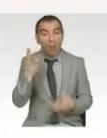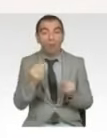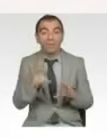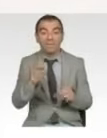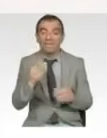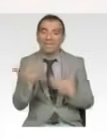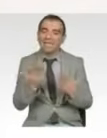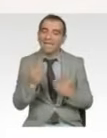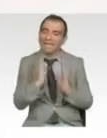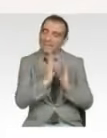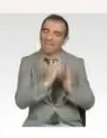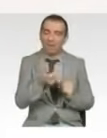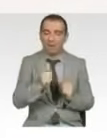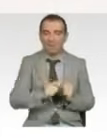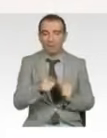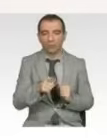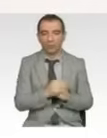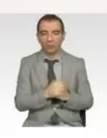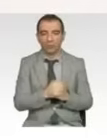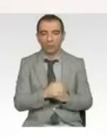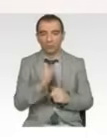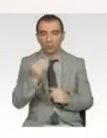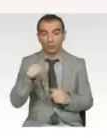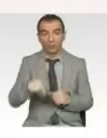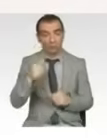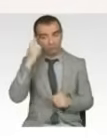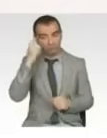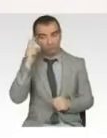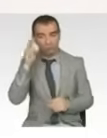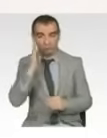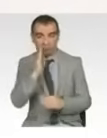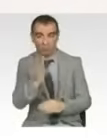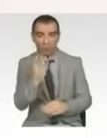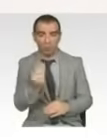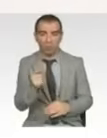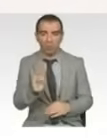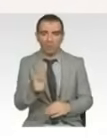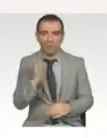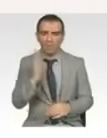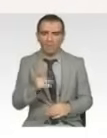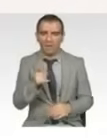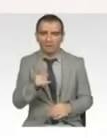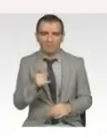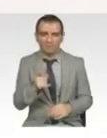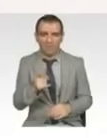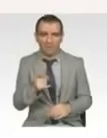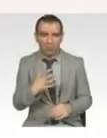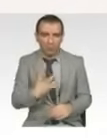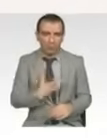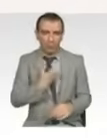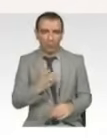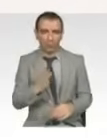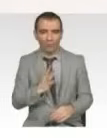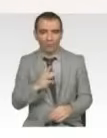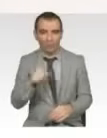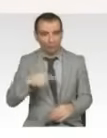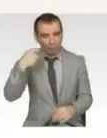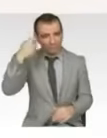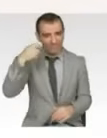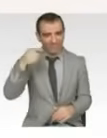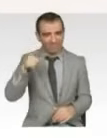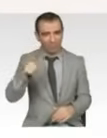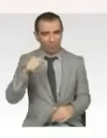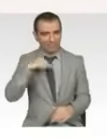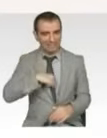neyle başladıysak evet, o sesle devam ediyoruz. Çocuklar buna kodlanıyorlar çünkü. Peki ilk film böyle çok duygusaldı ya. Bu filmde de o duygusal